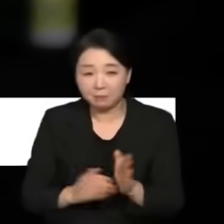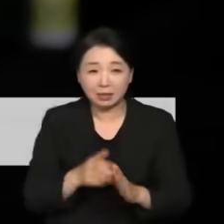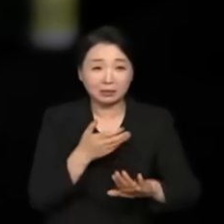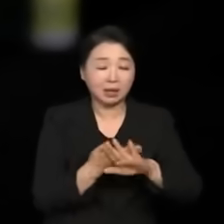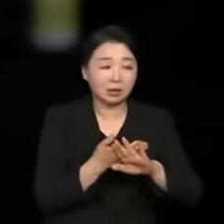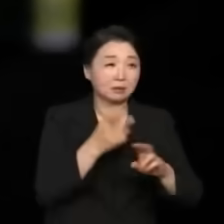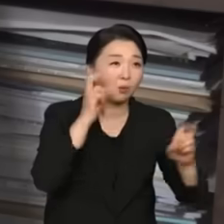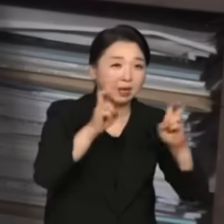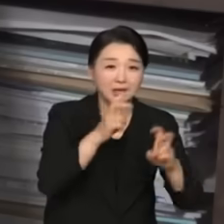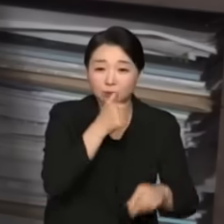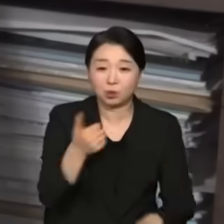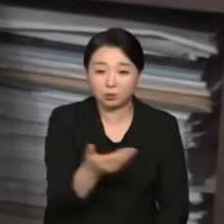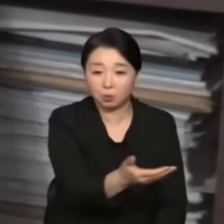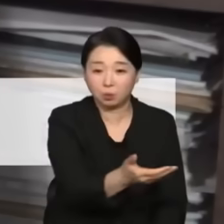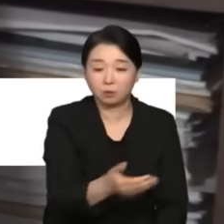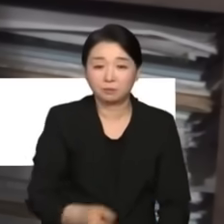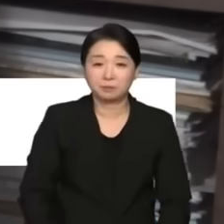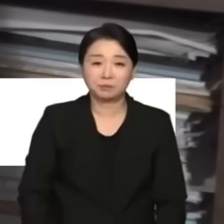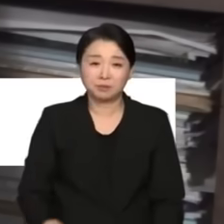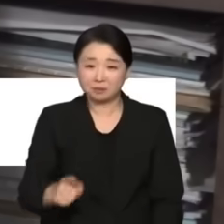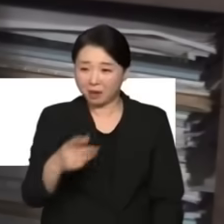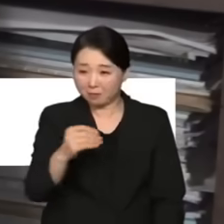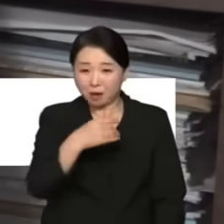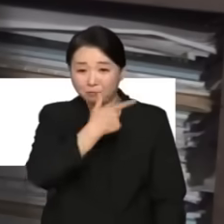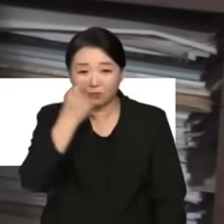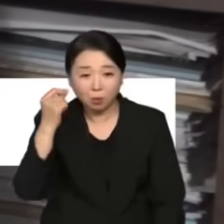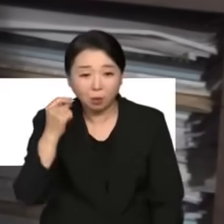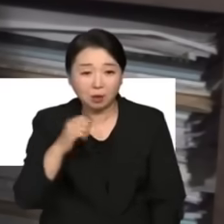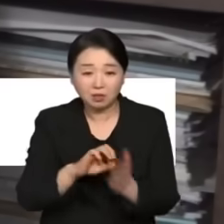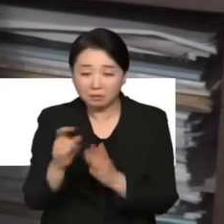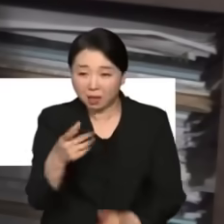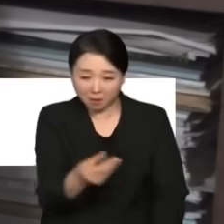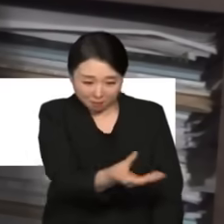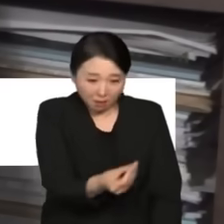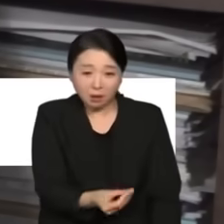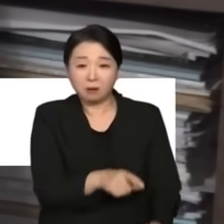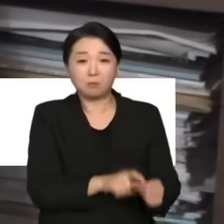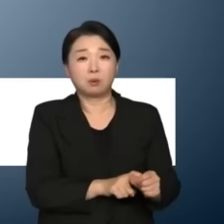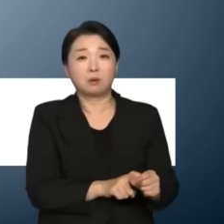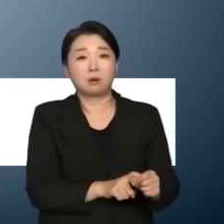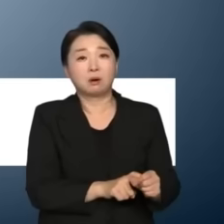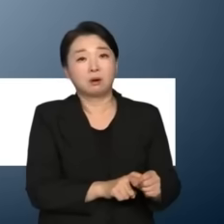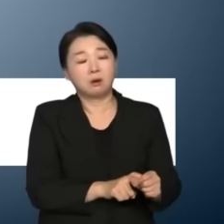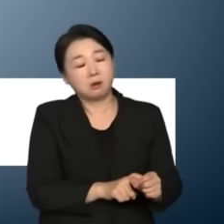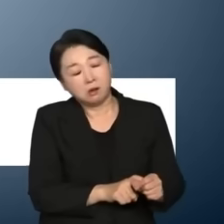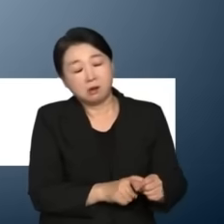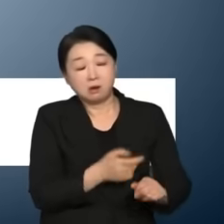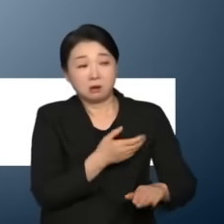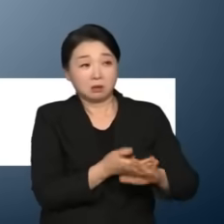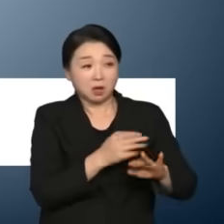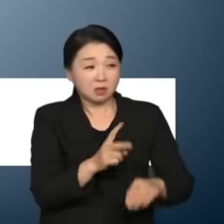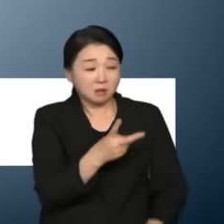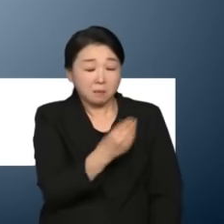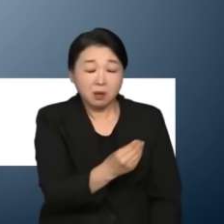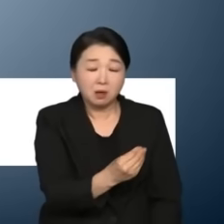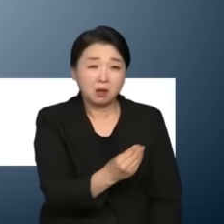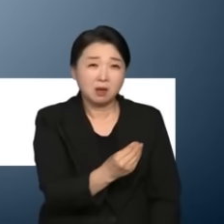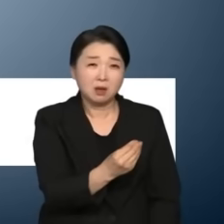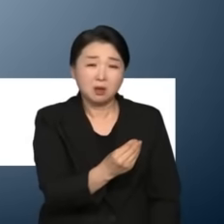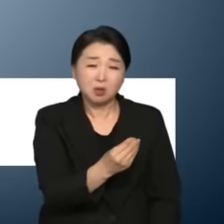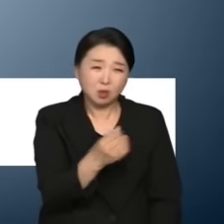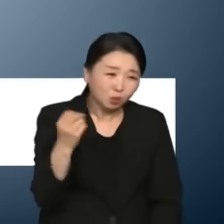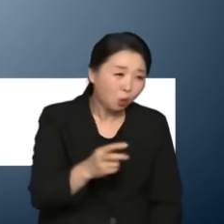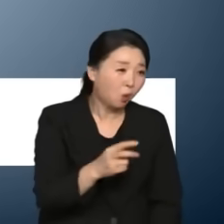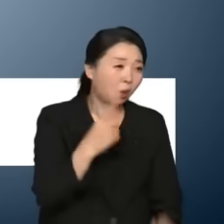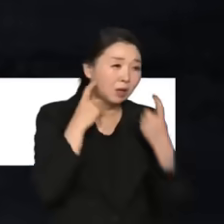소개시켜 줬습니다 100만 원이 모자르면 그 100만 원을 빌리기 위해서 또 다른 200만 원짜리 일수를 또 쓰게